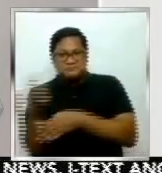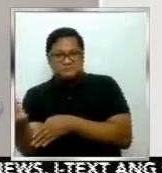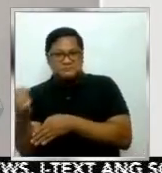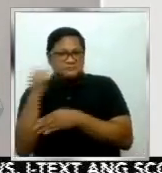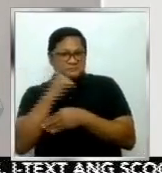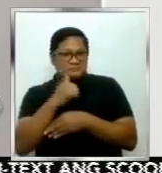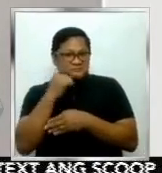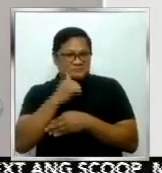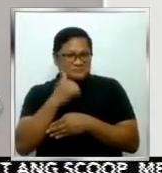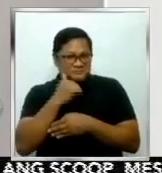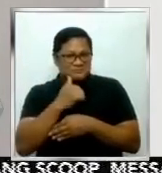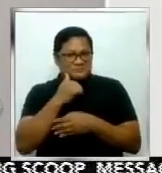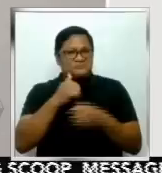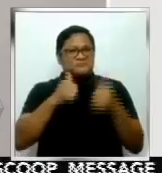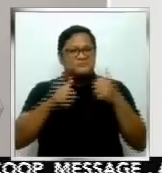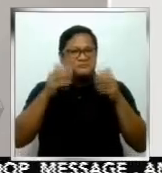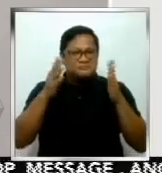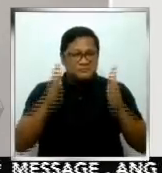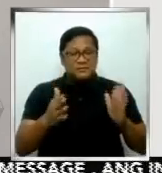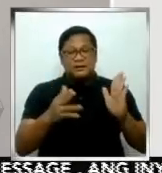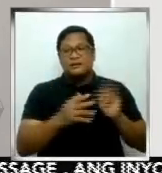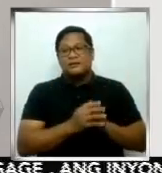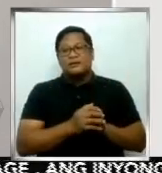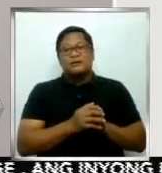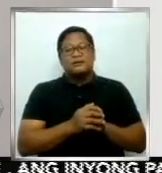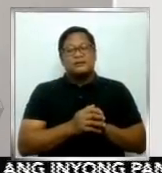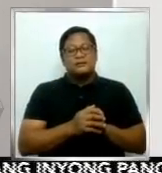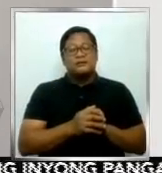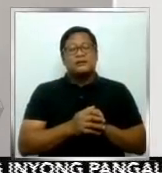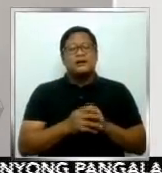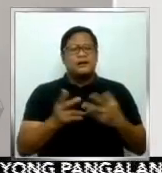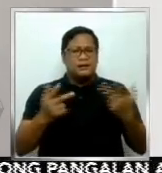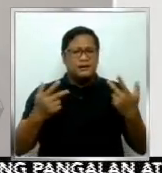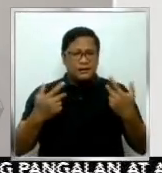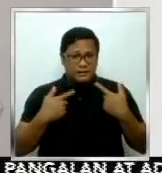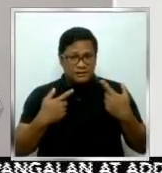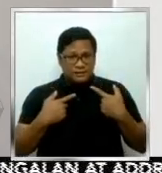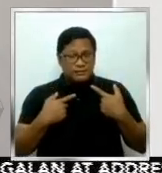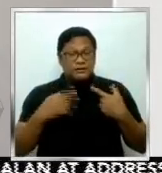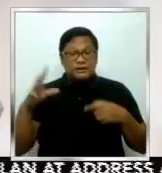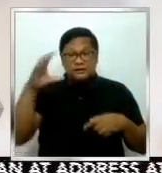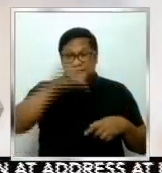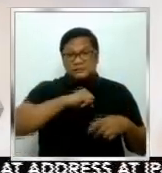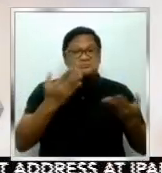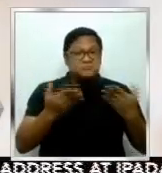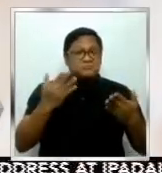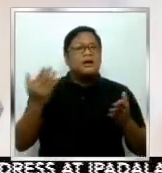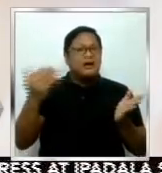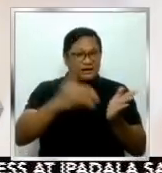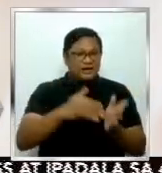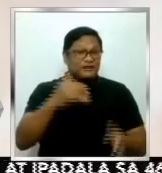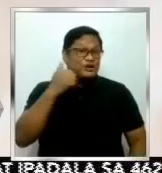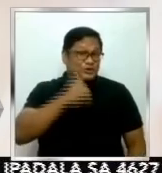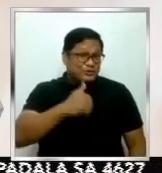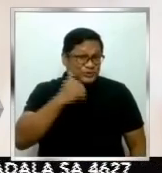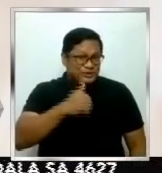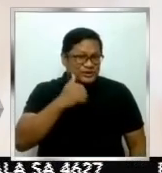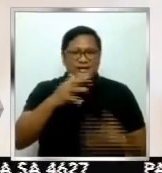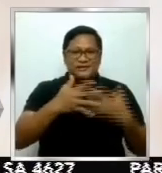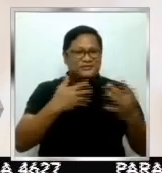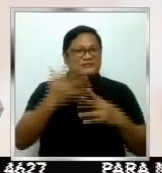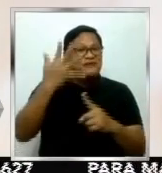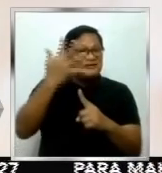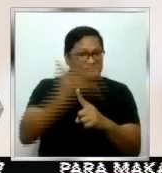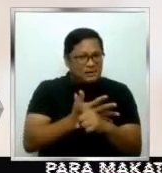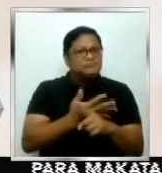ng kanyang baby with Daddy Mark Zambrano. Hula nga ng marami, baka baby girl na nga. Kahit 5 months pa lang, malaki na rin